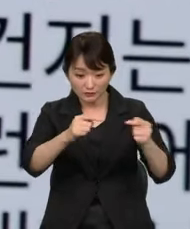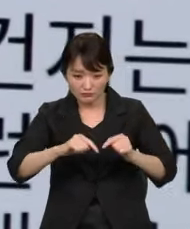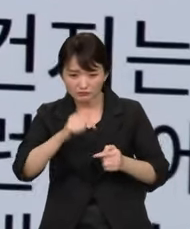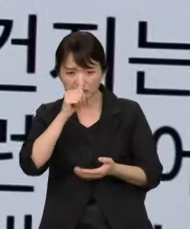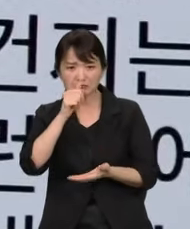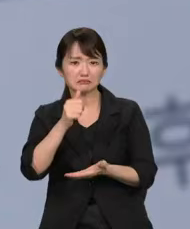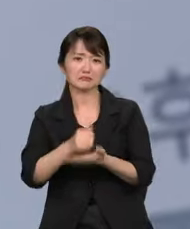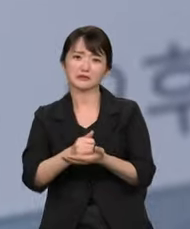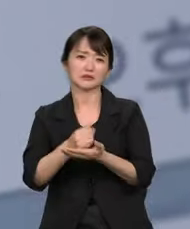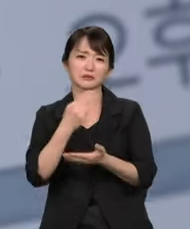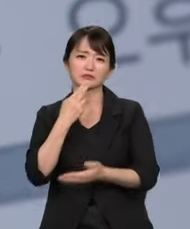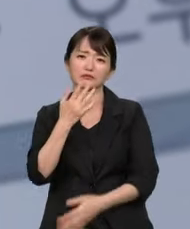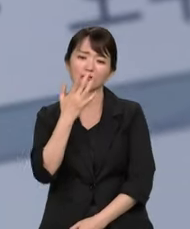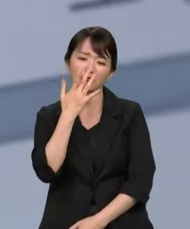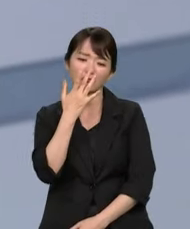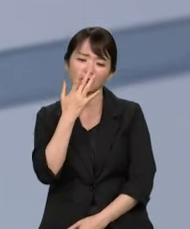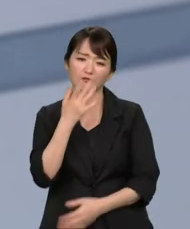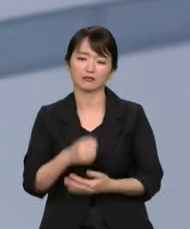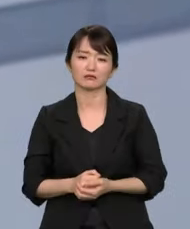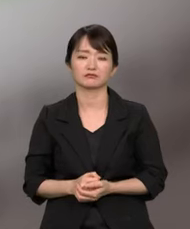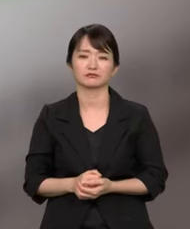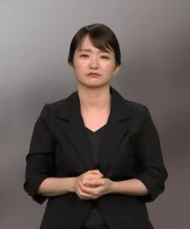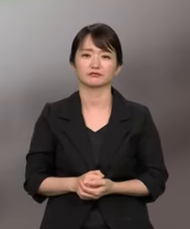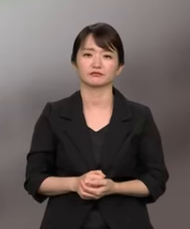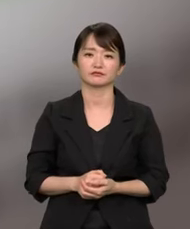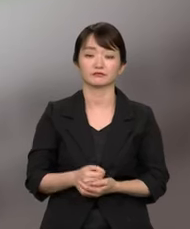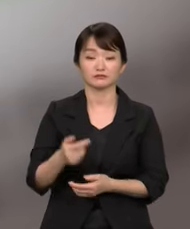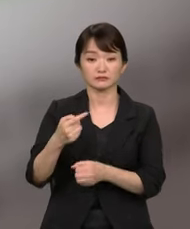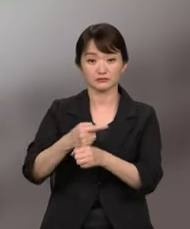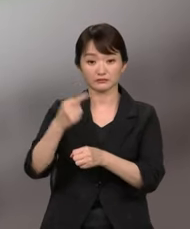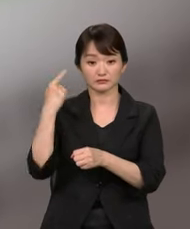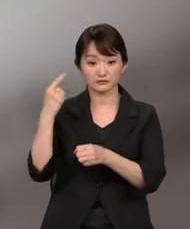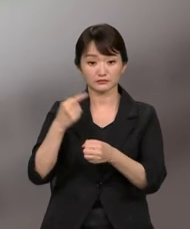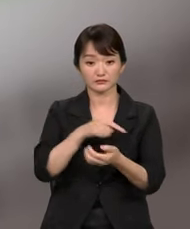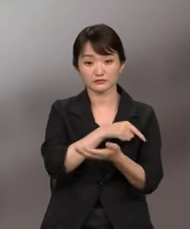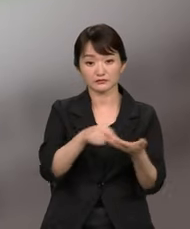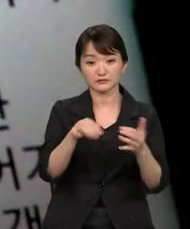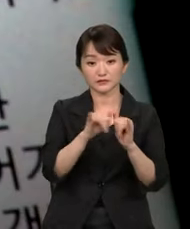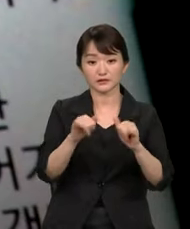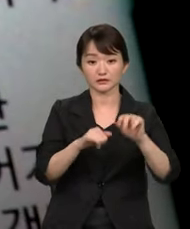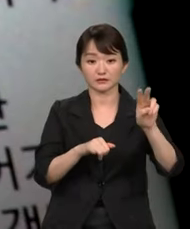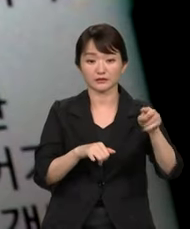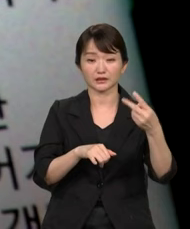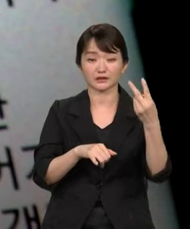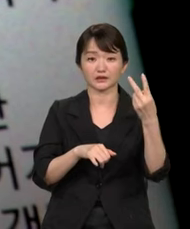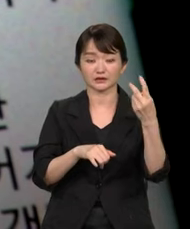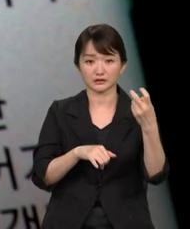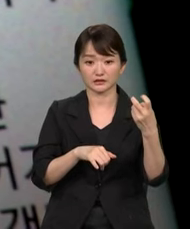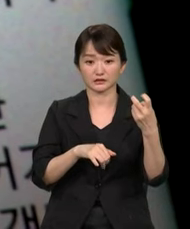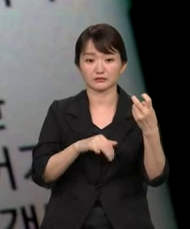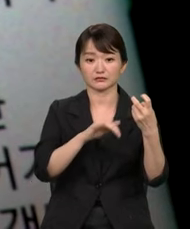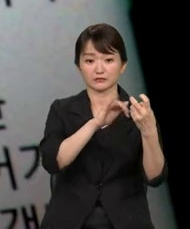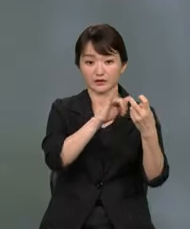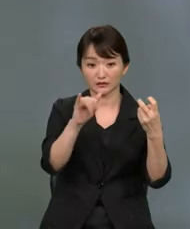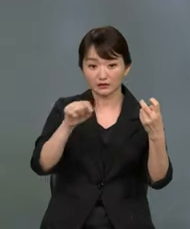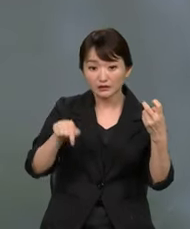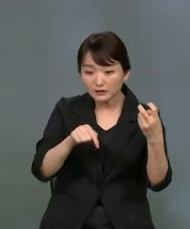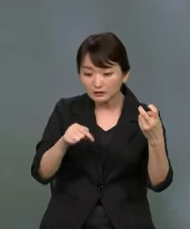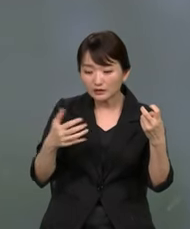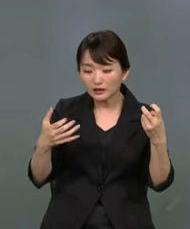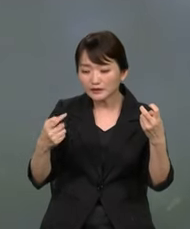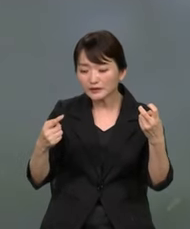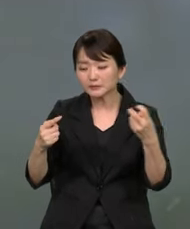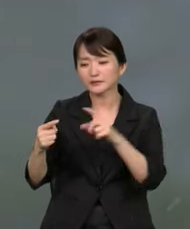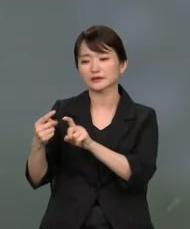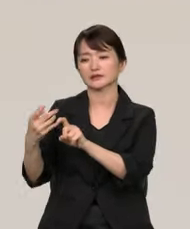옅어집니다 일종의 군중 심리입니다 지난해 입건된 피의자 120명 가운데 아 한명이 10대